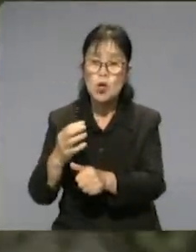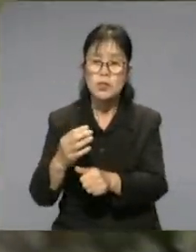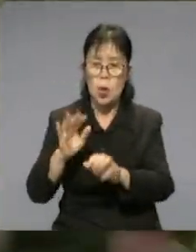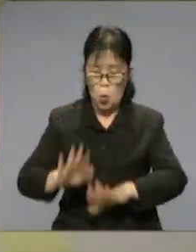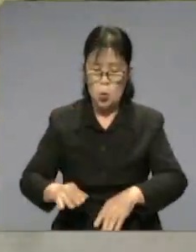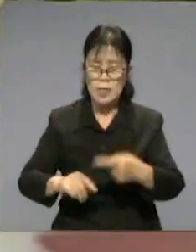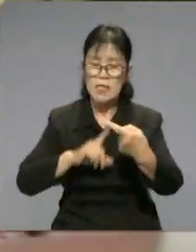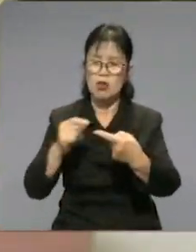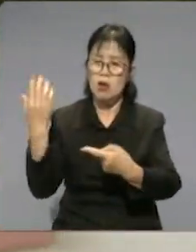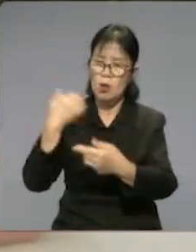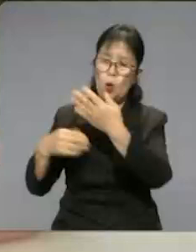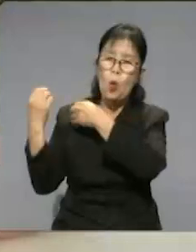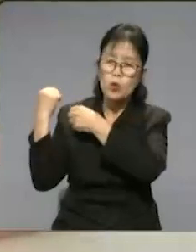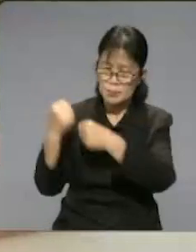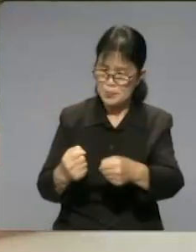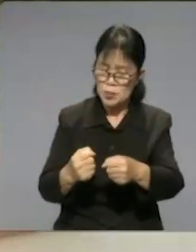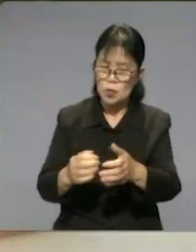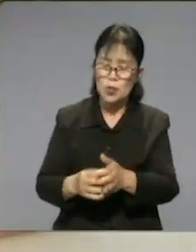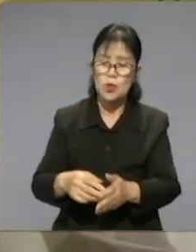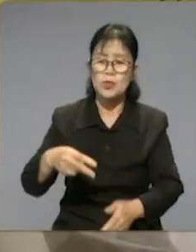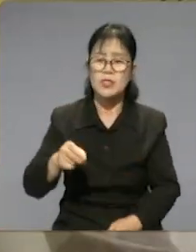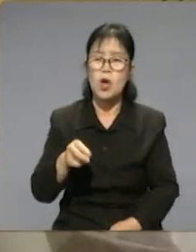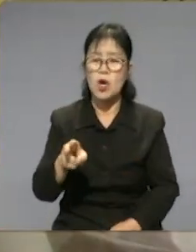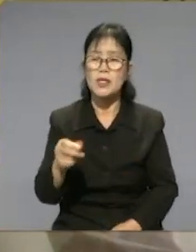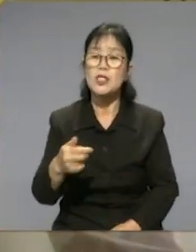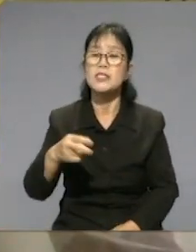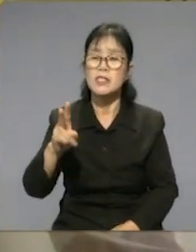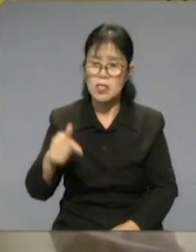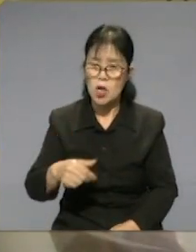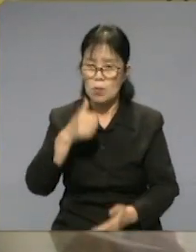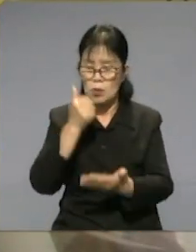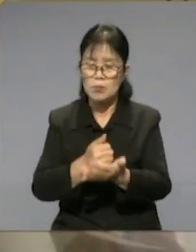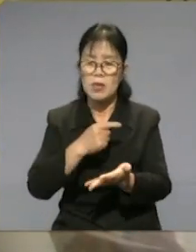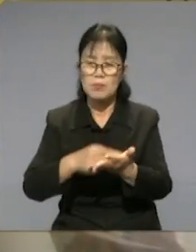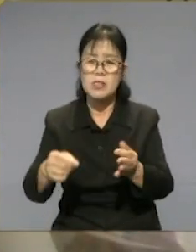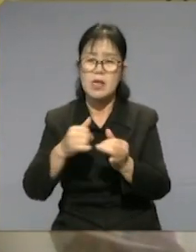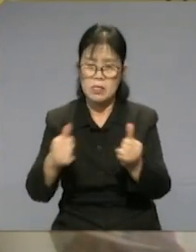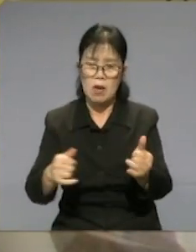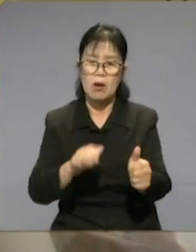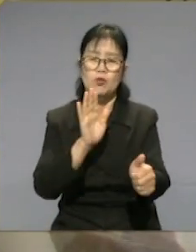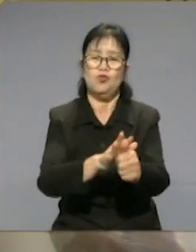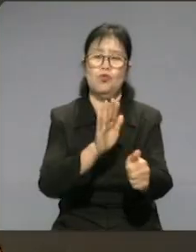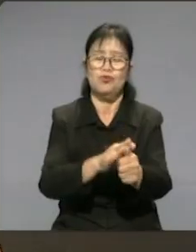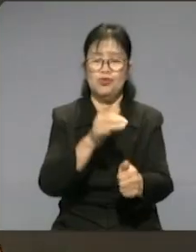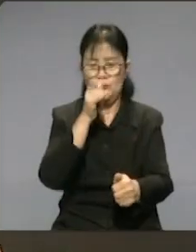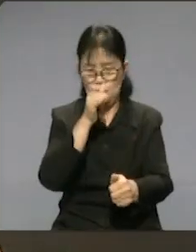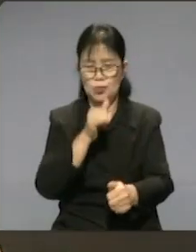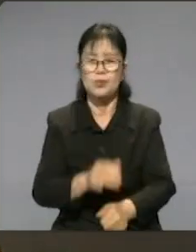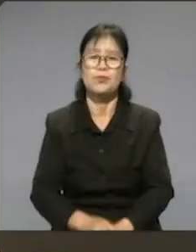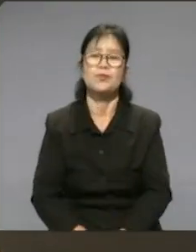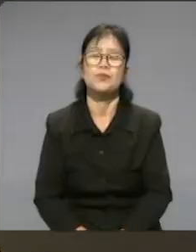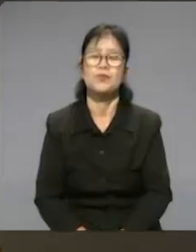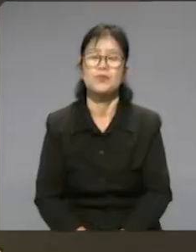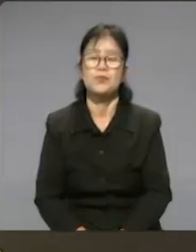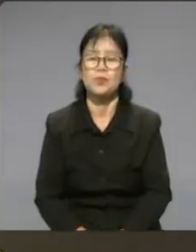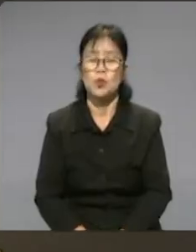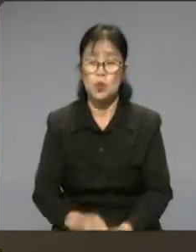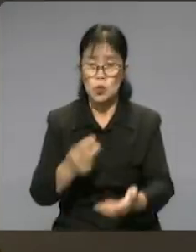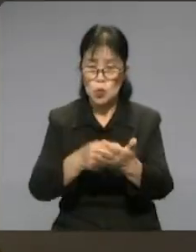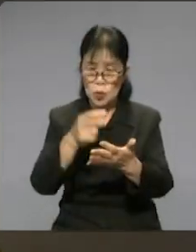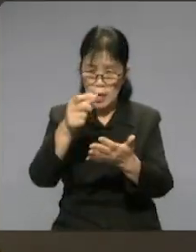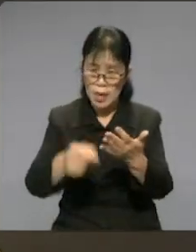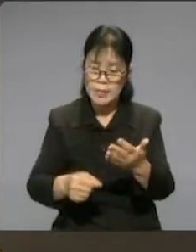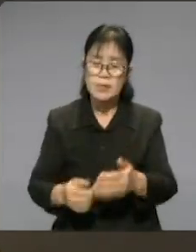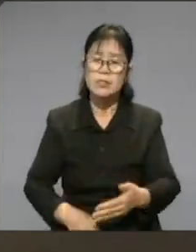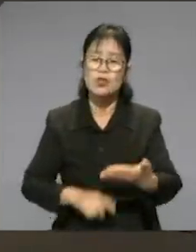1월로 소급해 서현역 범죄 피해자에게도 구제의 길이 열리도록 했습니다. 한편 조례안은